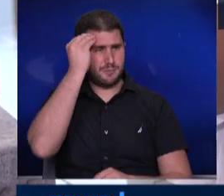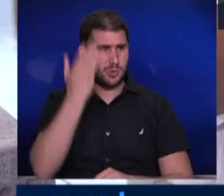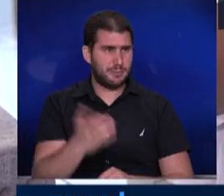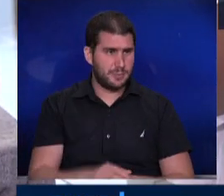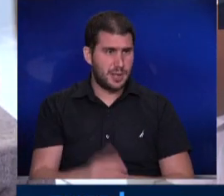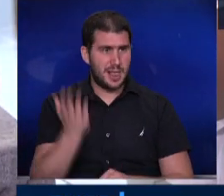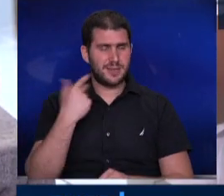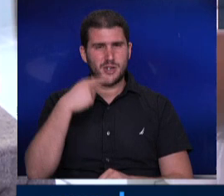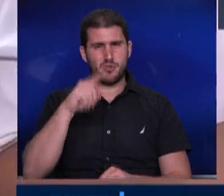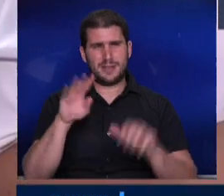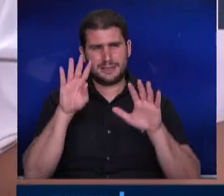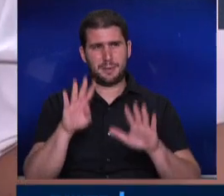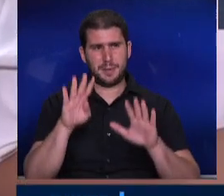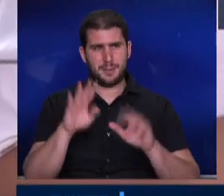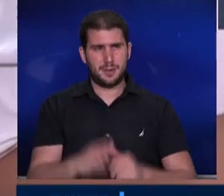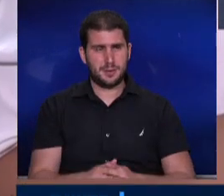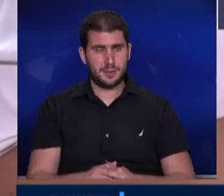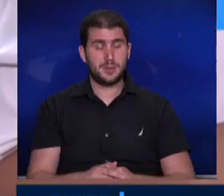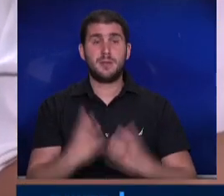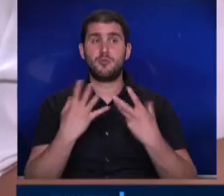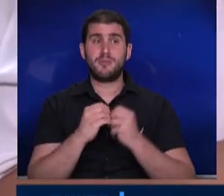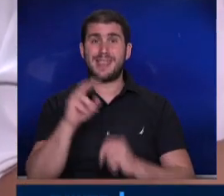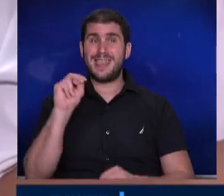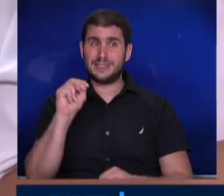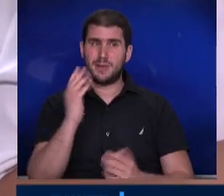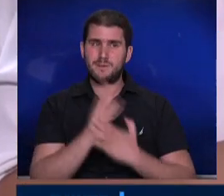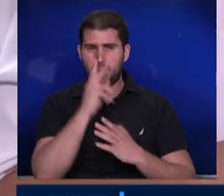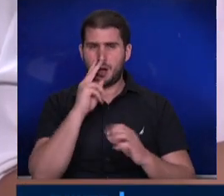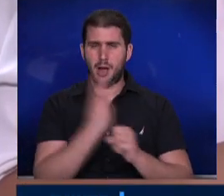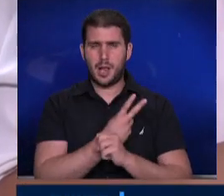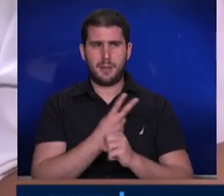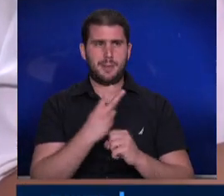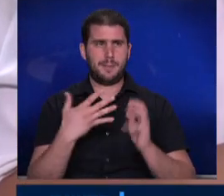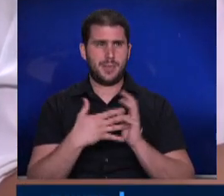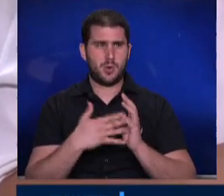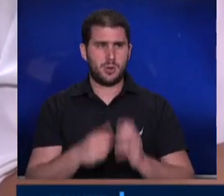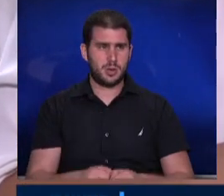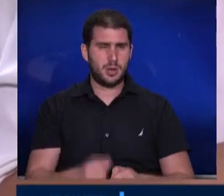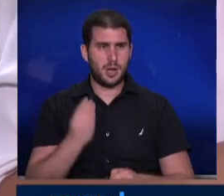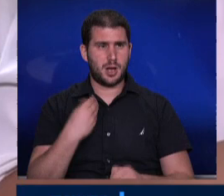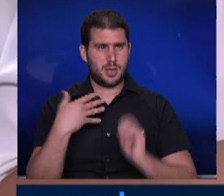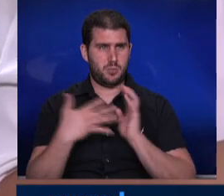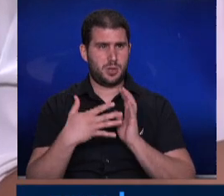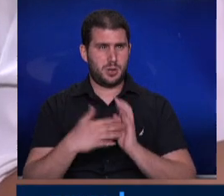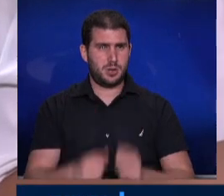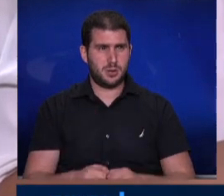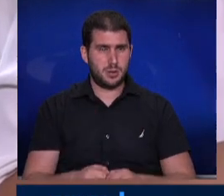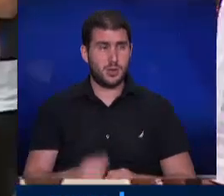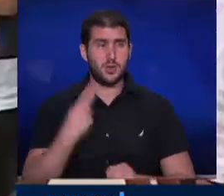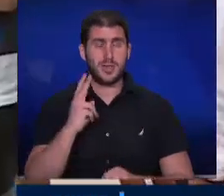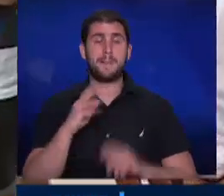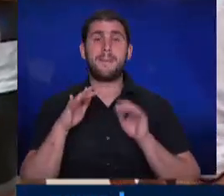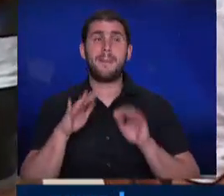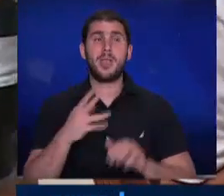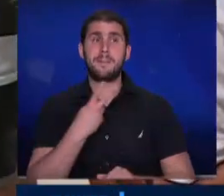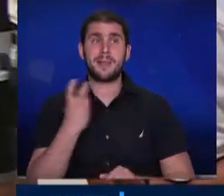לפני הראשון בספטמבר. במשפחת נסימי כבר מורגלים לבדיקות. רגע, אני מכניסה. יותר ממיליון